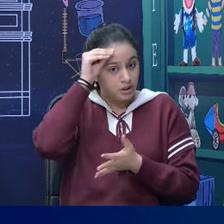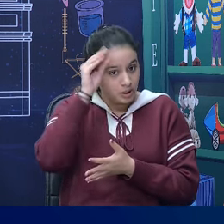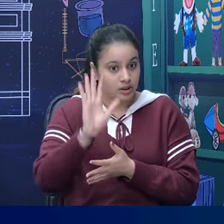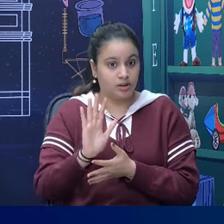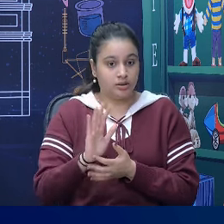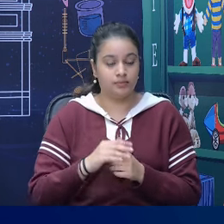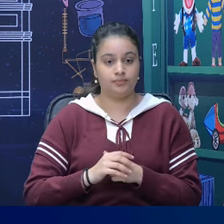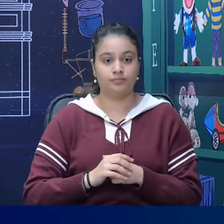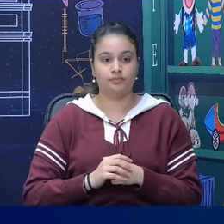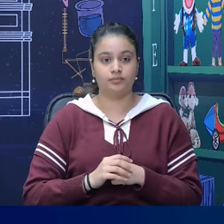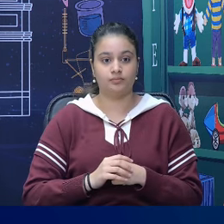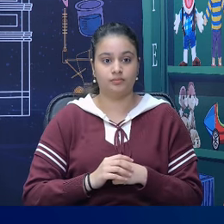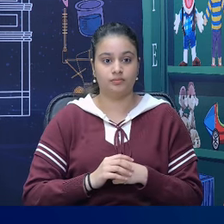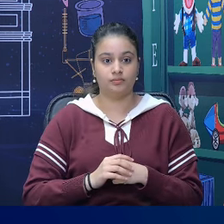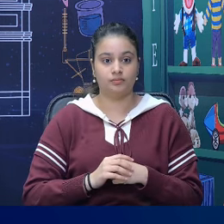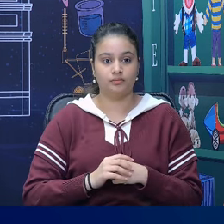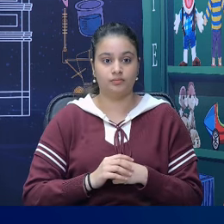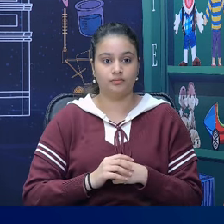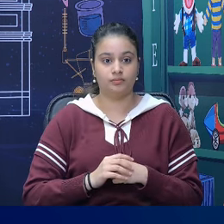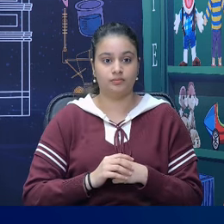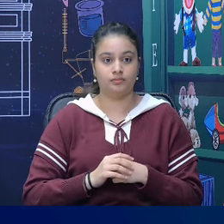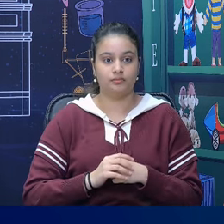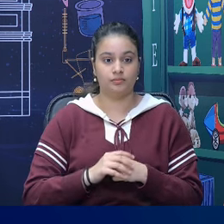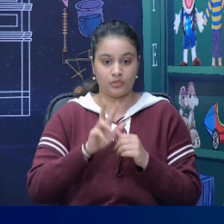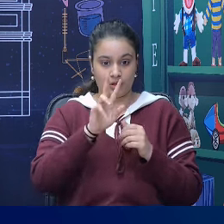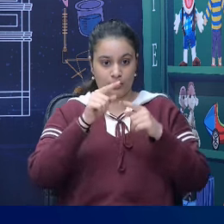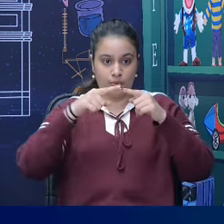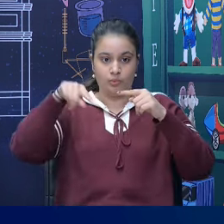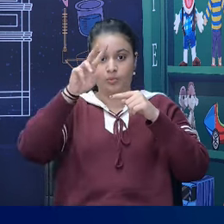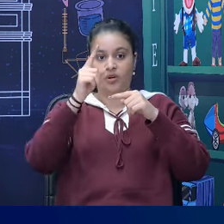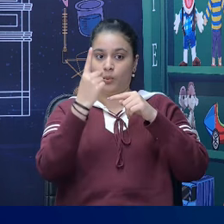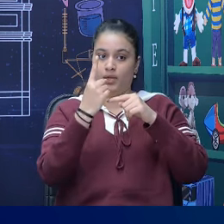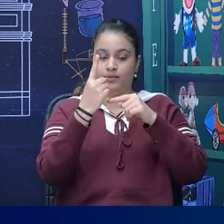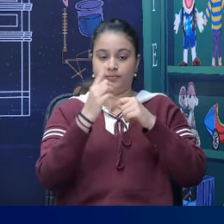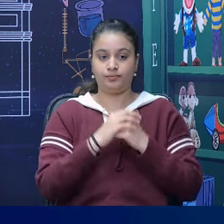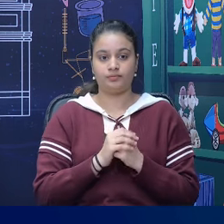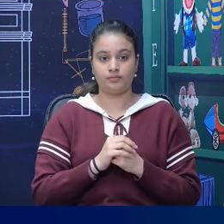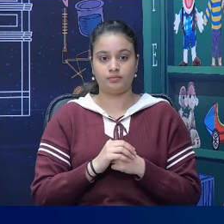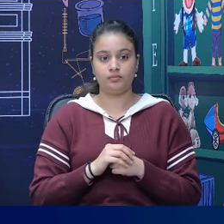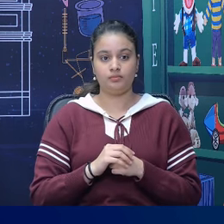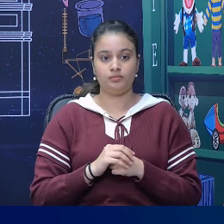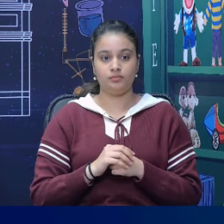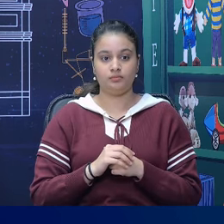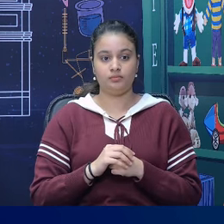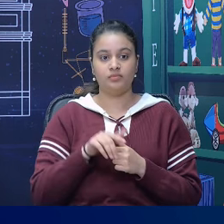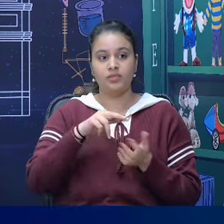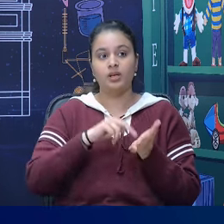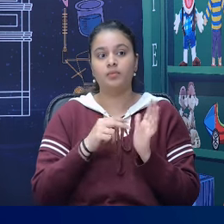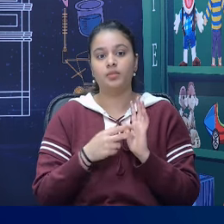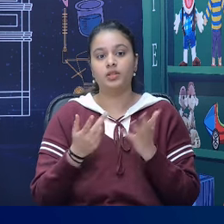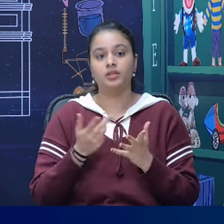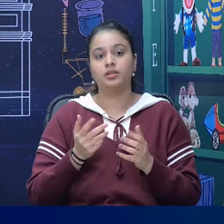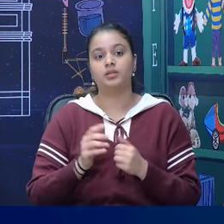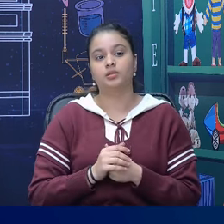कि एक मतलब 2 की पावर व हां 2 की पावर व क्या होता है इसका आंसर क्या